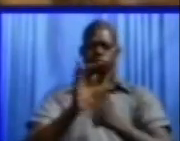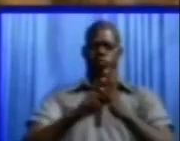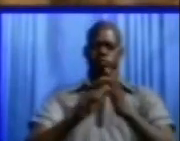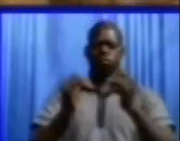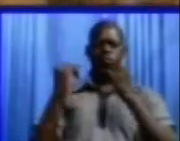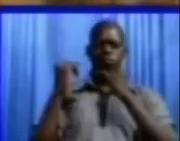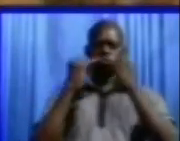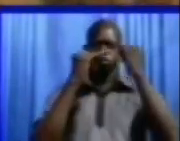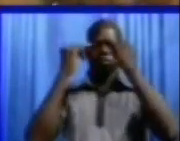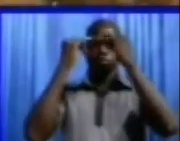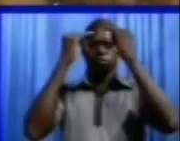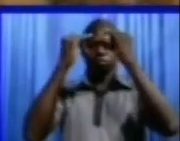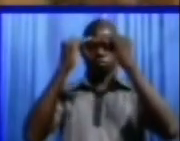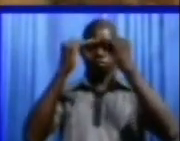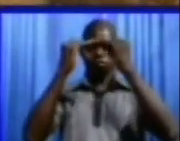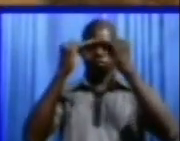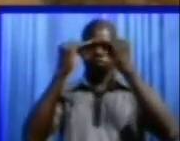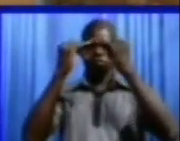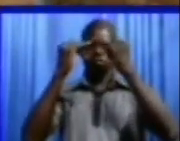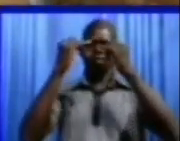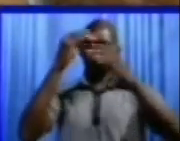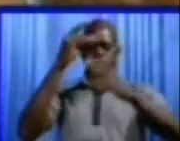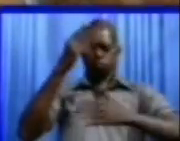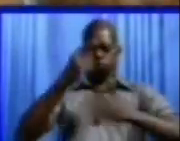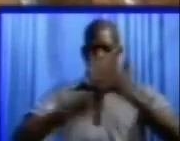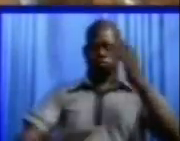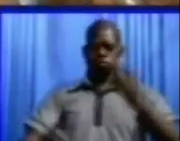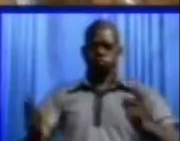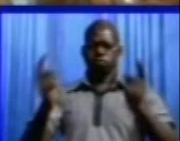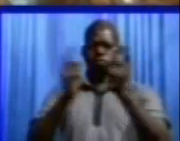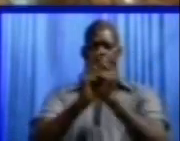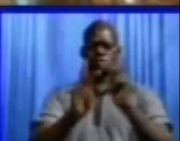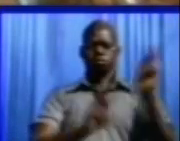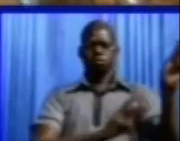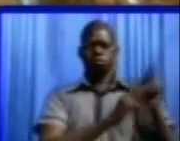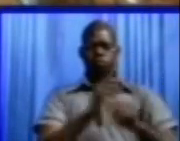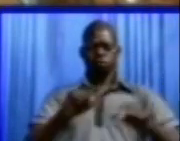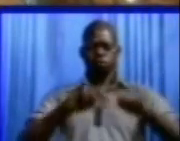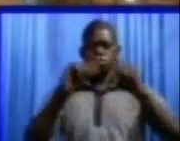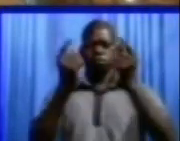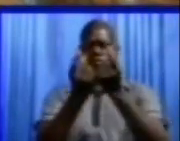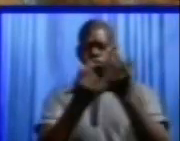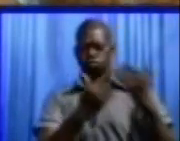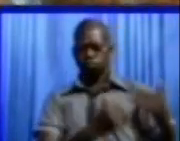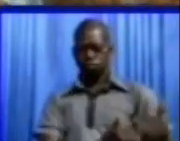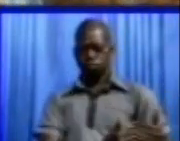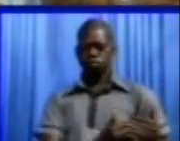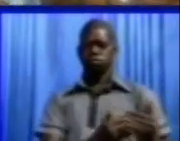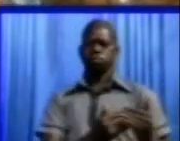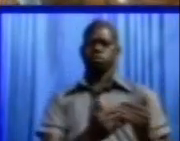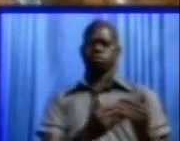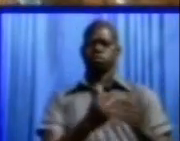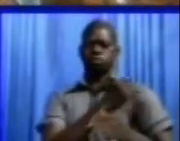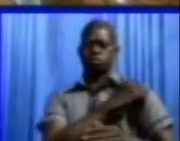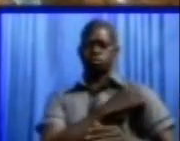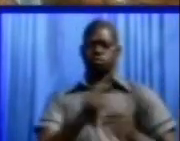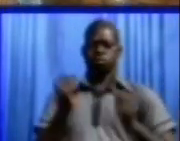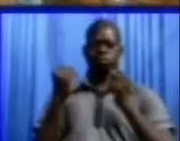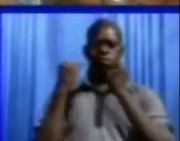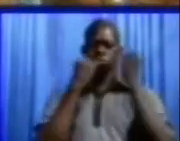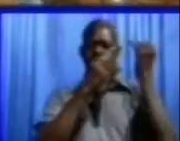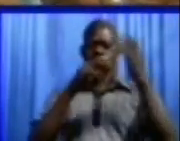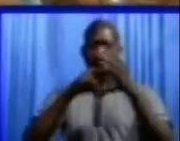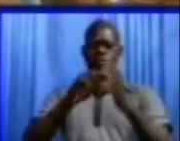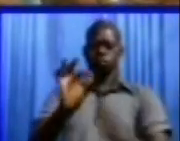inondations fréquentes auxquelles étaient confrontées donc, les populations des quartiers périphériques et notamment les inondations de